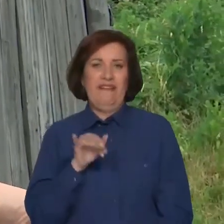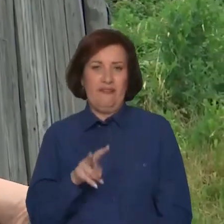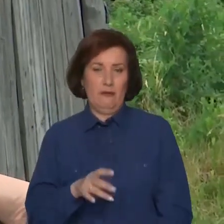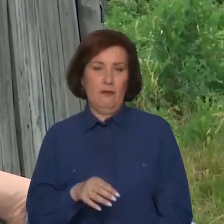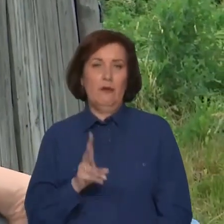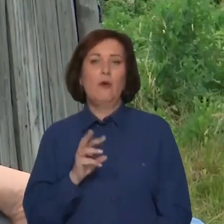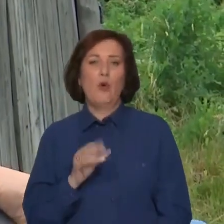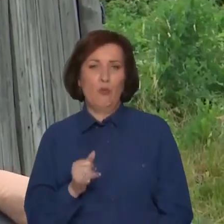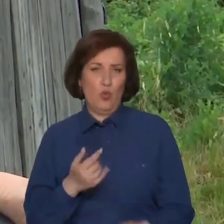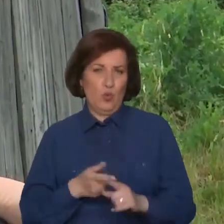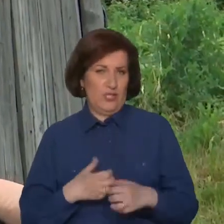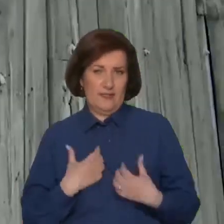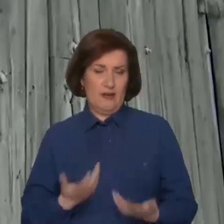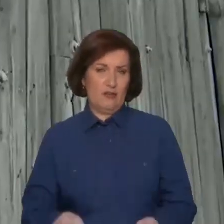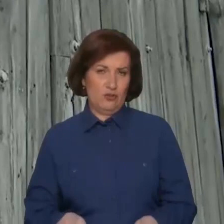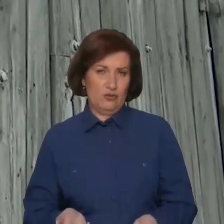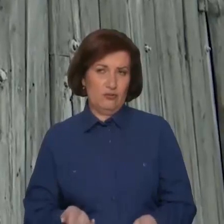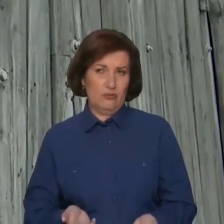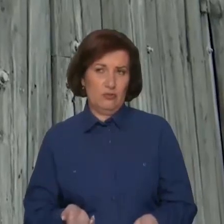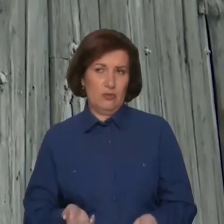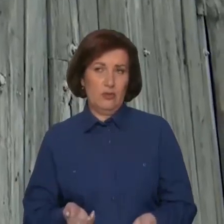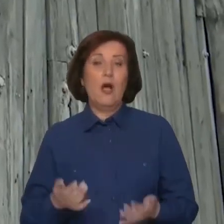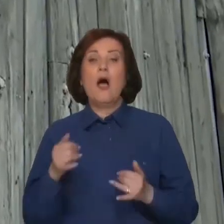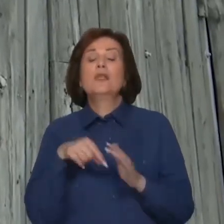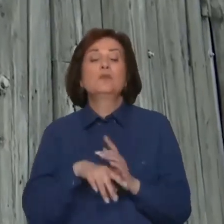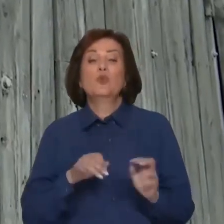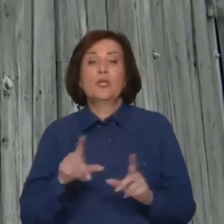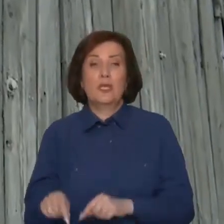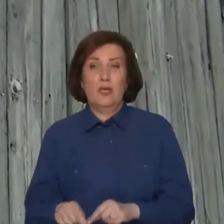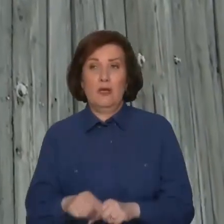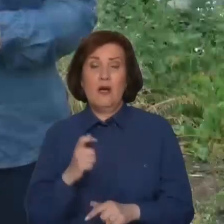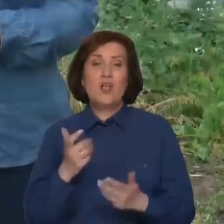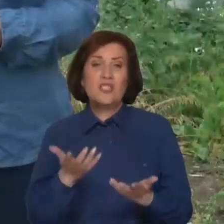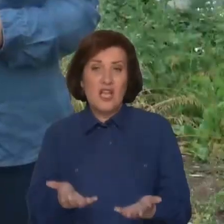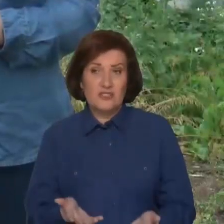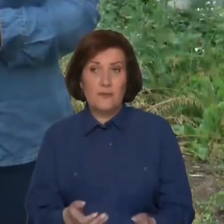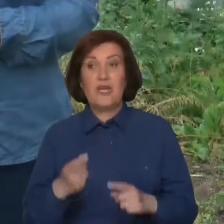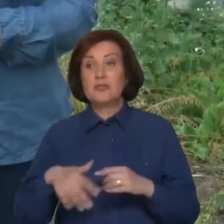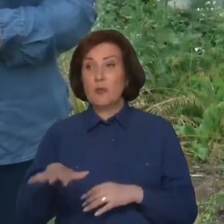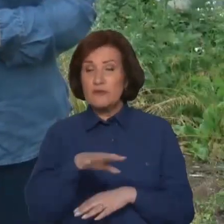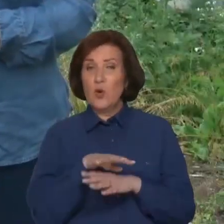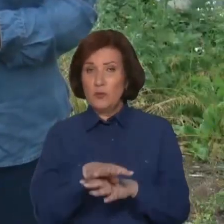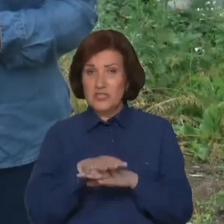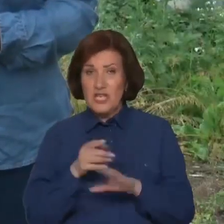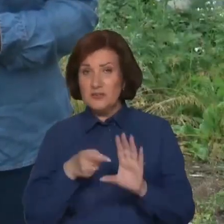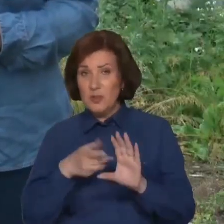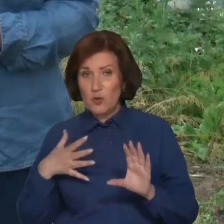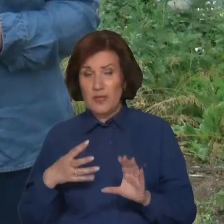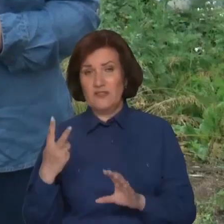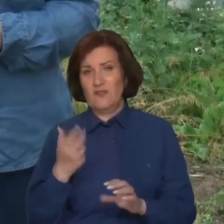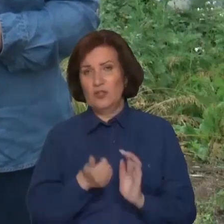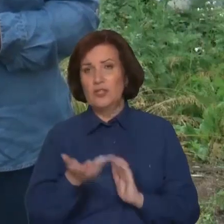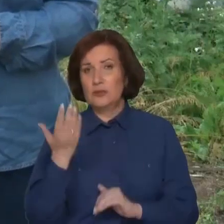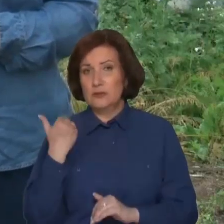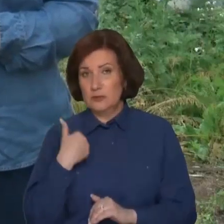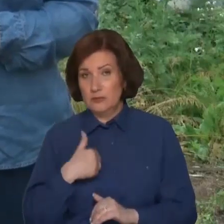кому сейчас это не страшно? Ну, смысл куда ехать? Хозяйство. А це подвір'я обстріляли з мінометів близько